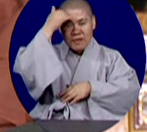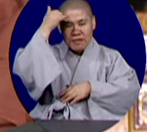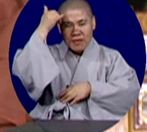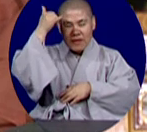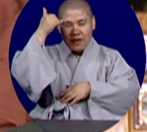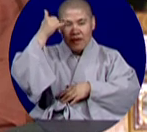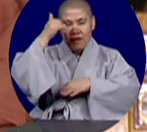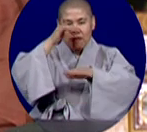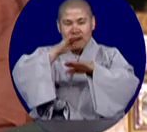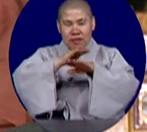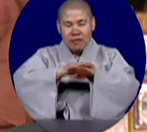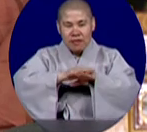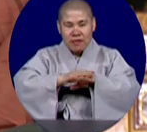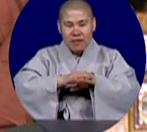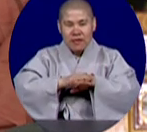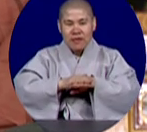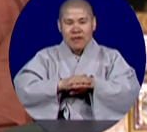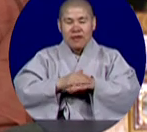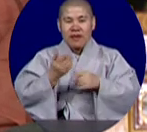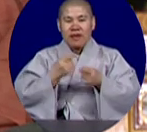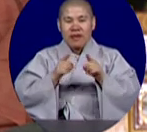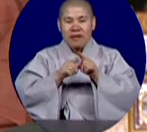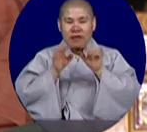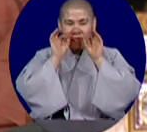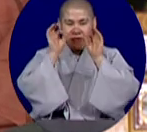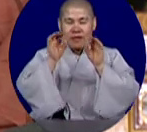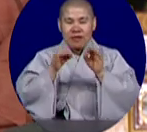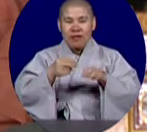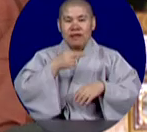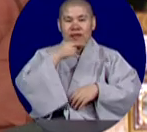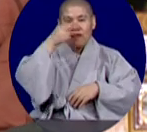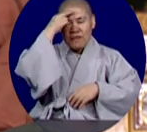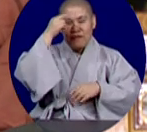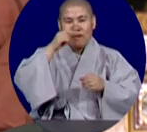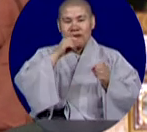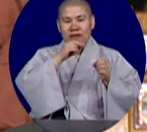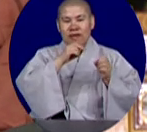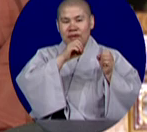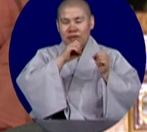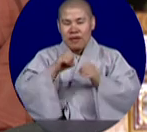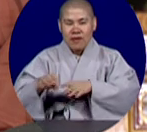할아버지가 숨겨 있는지 한번 보자고 술을 다 퍼내도 없거든.